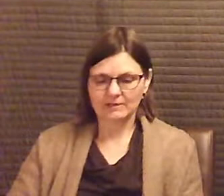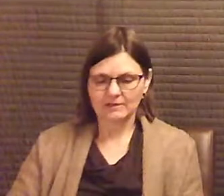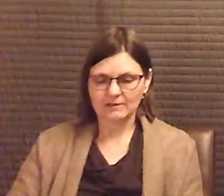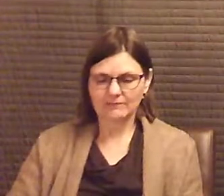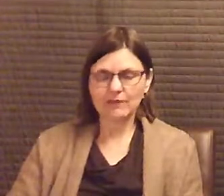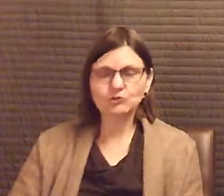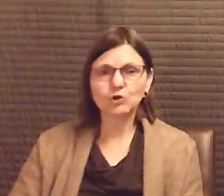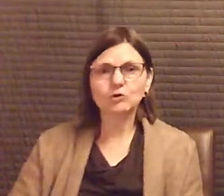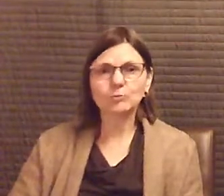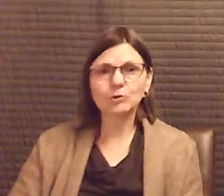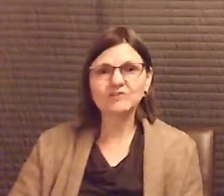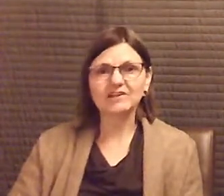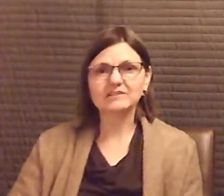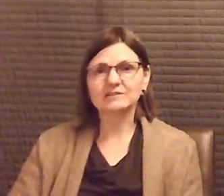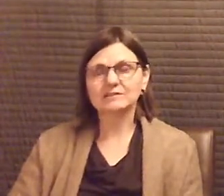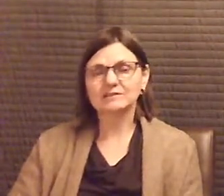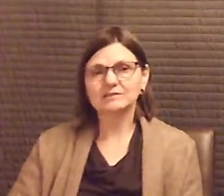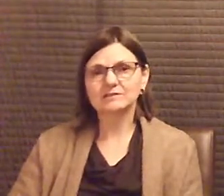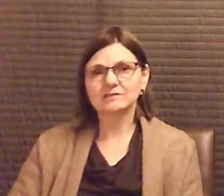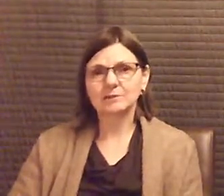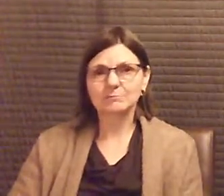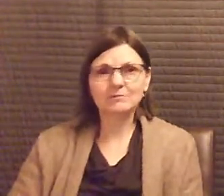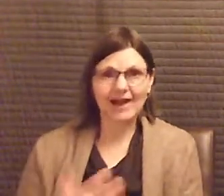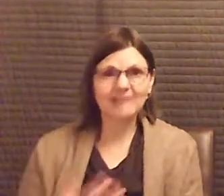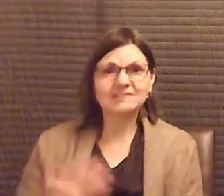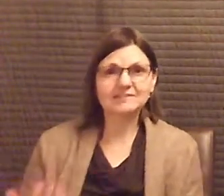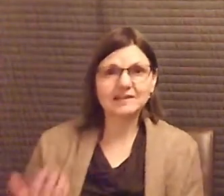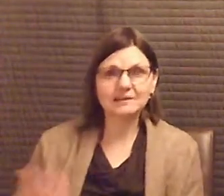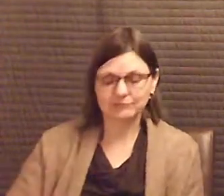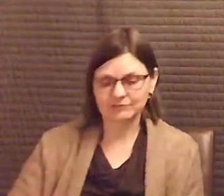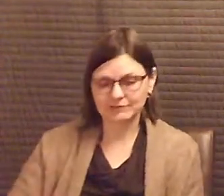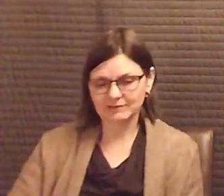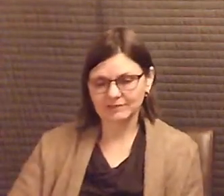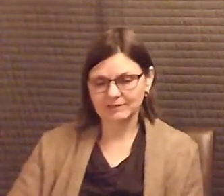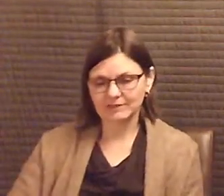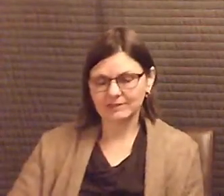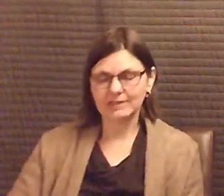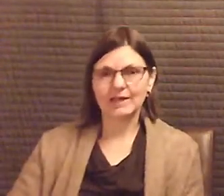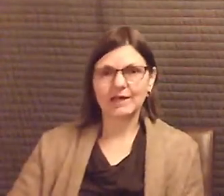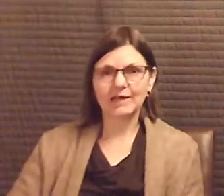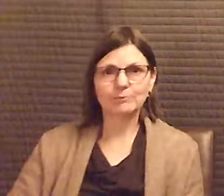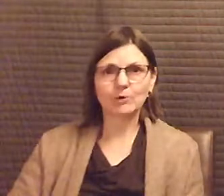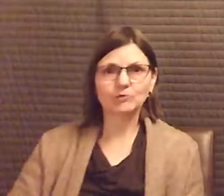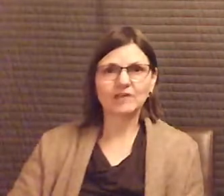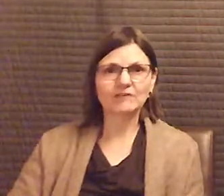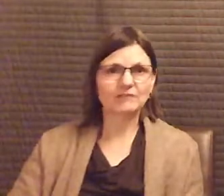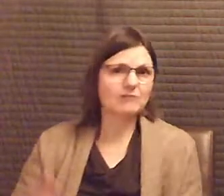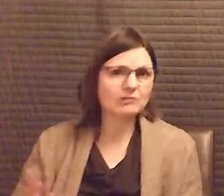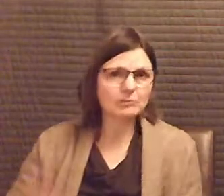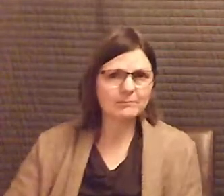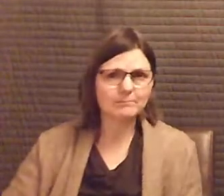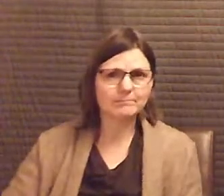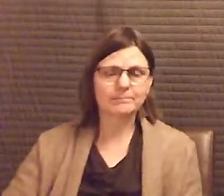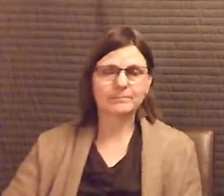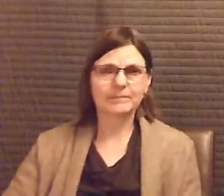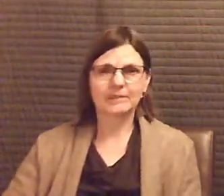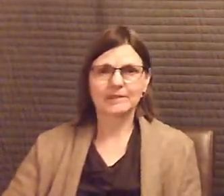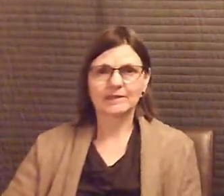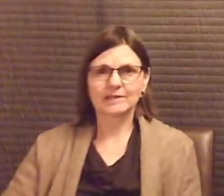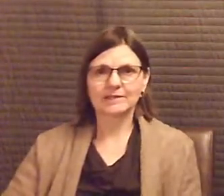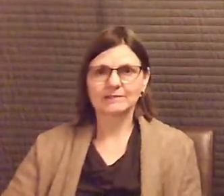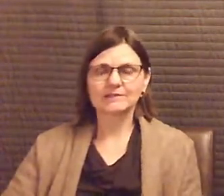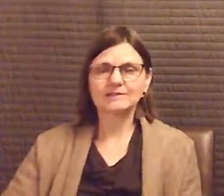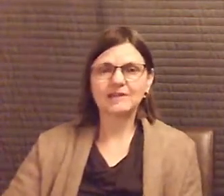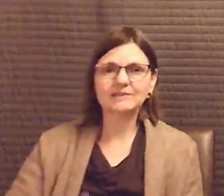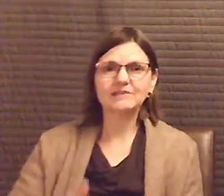wie had er nou wat geboren keep things out vermaakt zich zijn doe ik een fantastische man in de boot heeft geen vat hem en beste plan